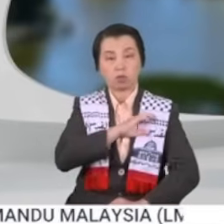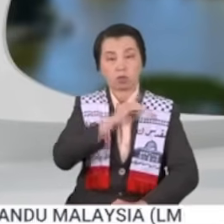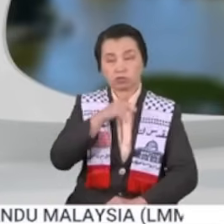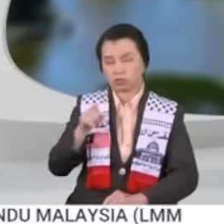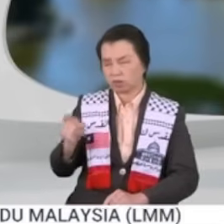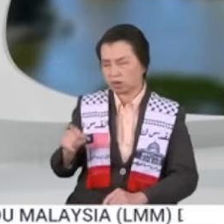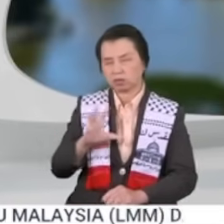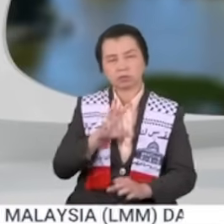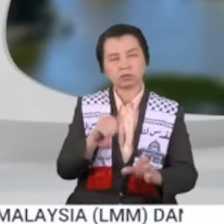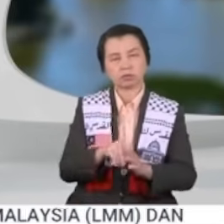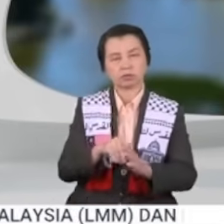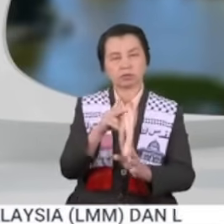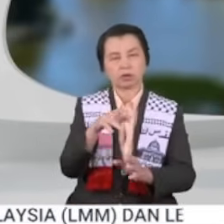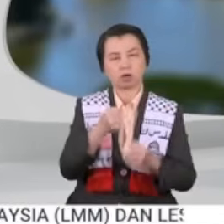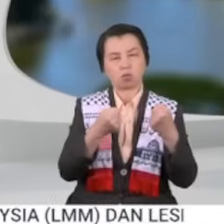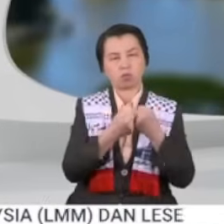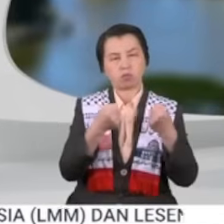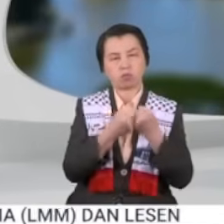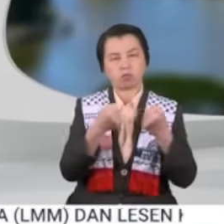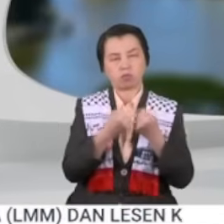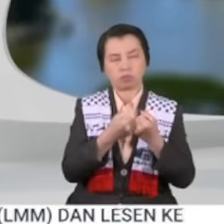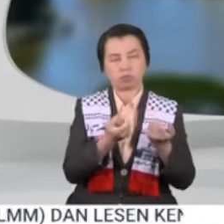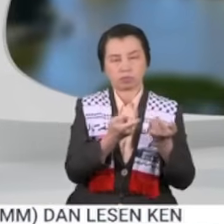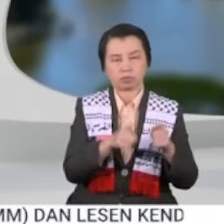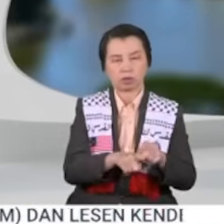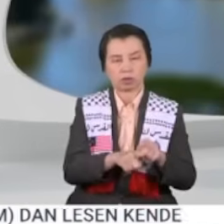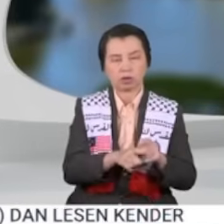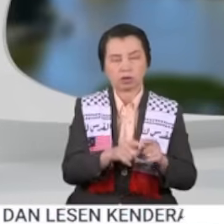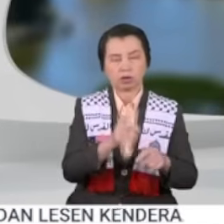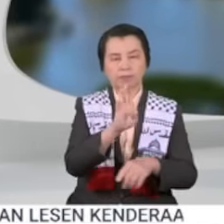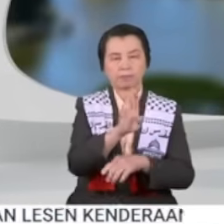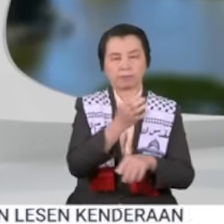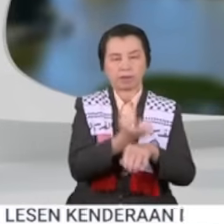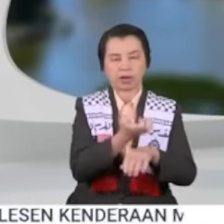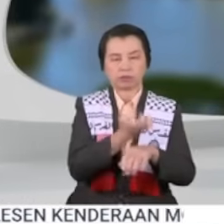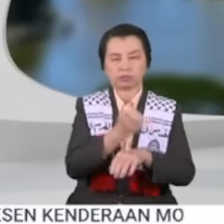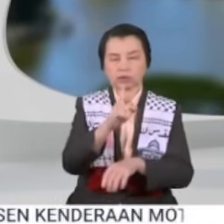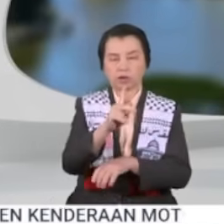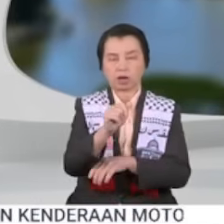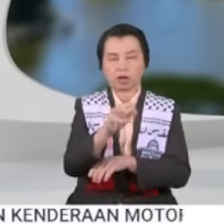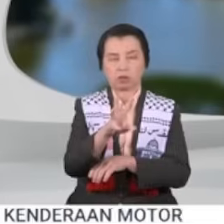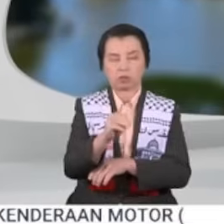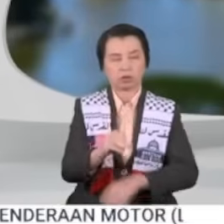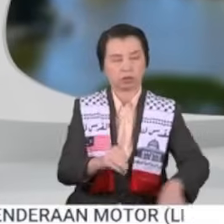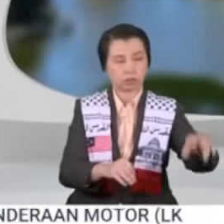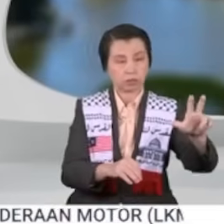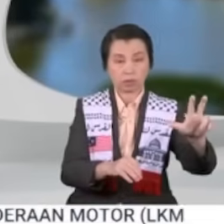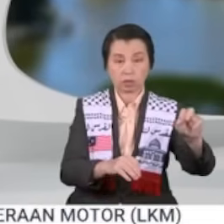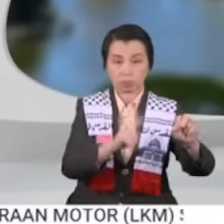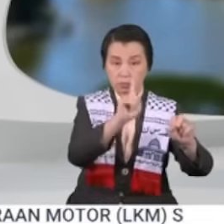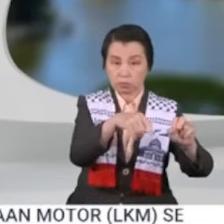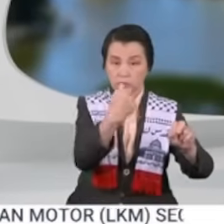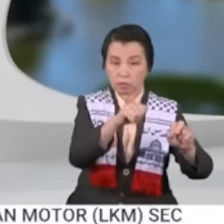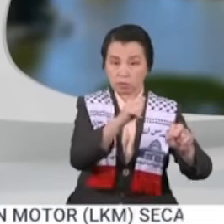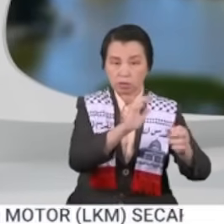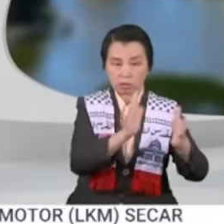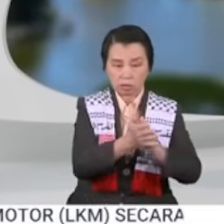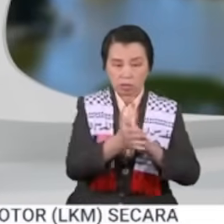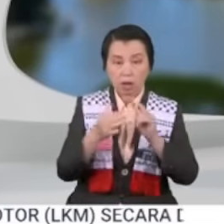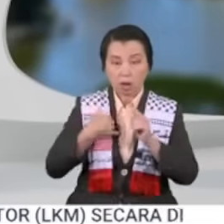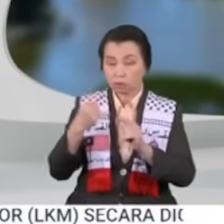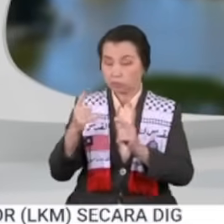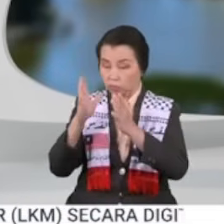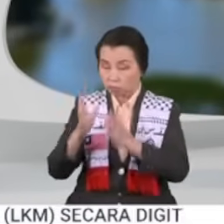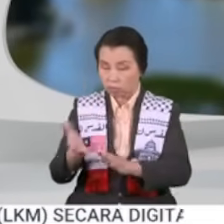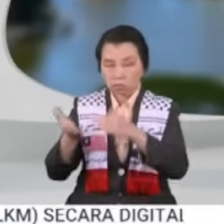kerana terlibat dalam satu kes pergaduhan yang berlaku di Batu kawah Kuching pada 30 oktober lalu sehingga menyebabkan kematian